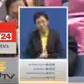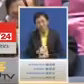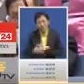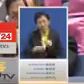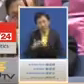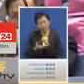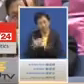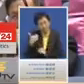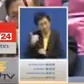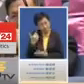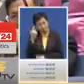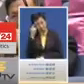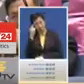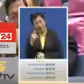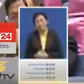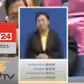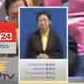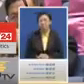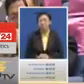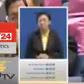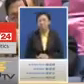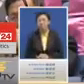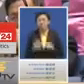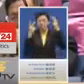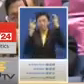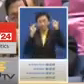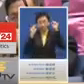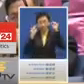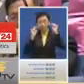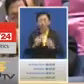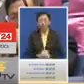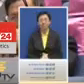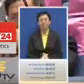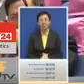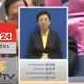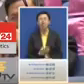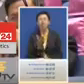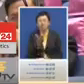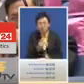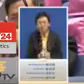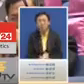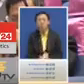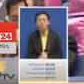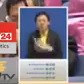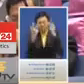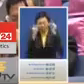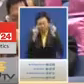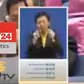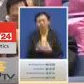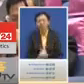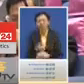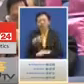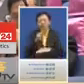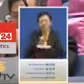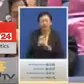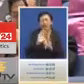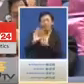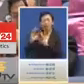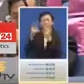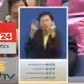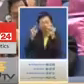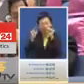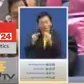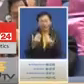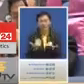ไม่รู้นะนี่ท่านนายกที่เคารพครับท่านเอาบุญเถอะท่านประธานครับฝากไปถึงท่านนายกเป็นเ